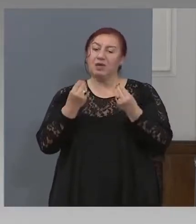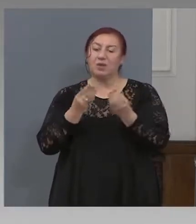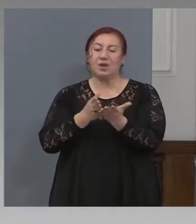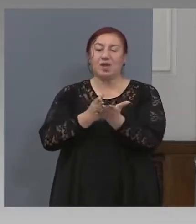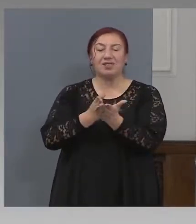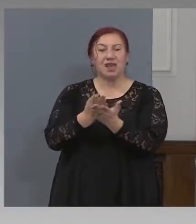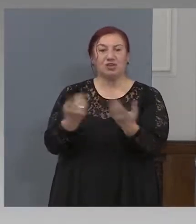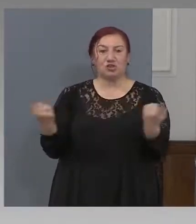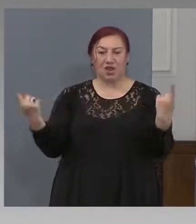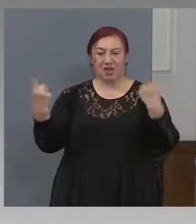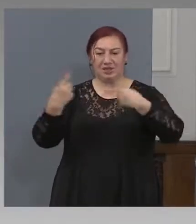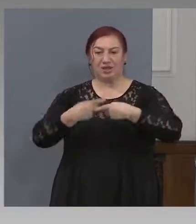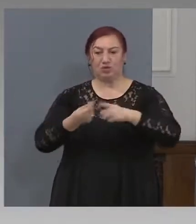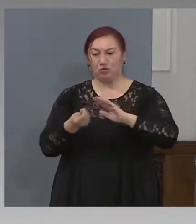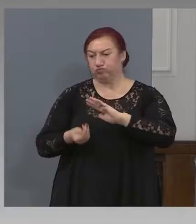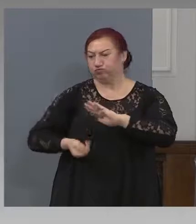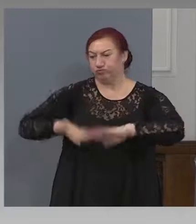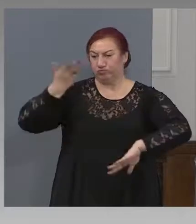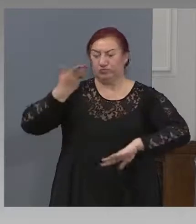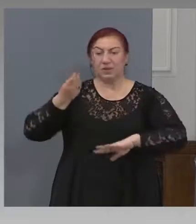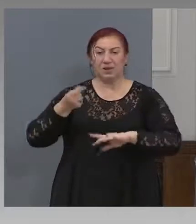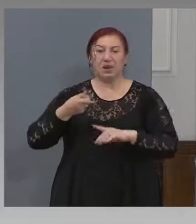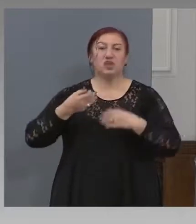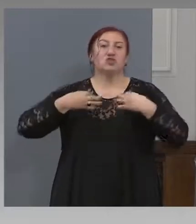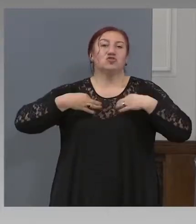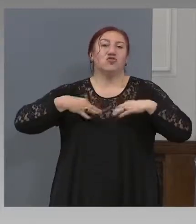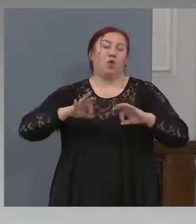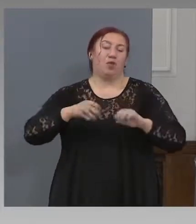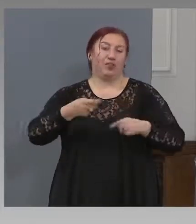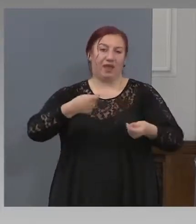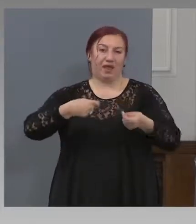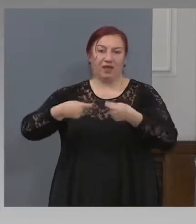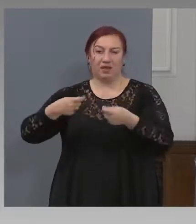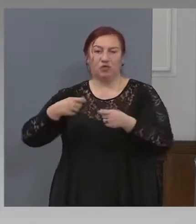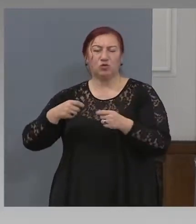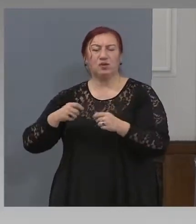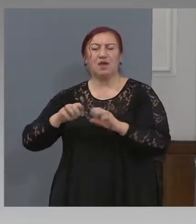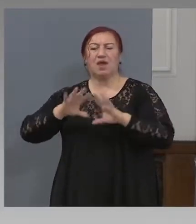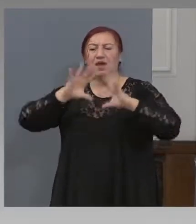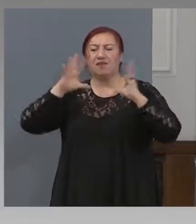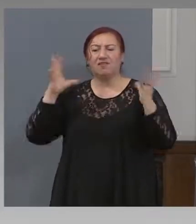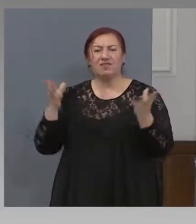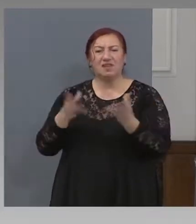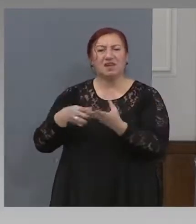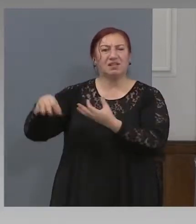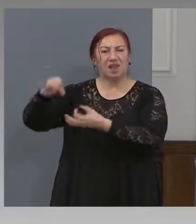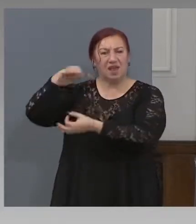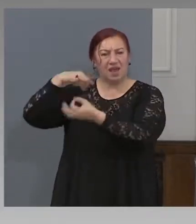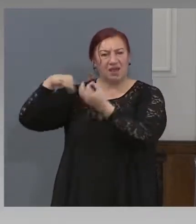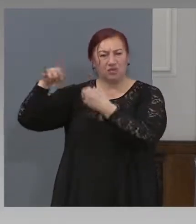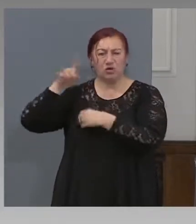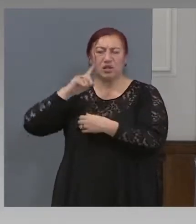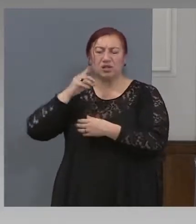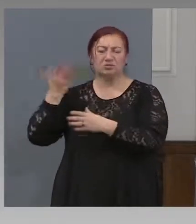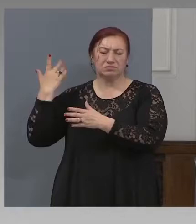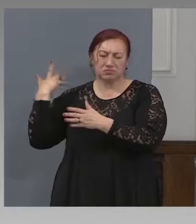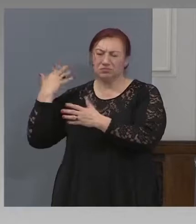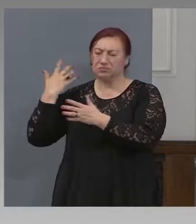спекулата е свободната търговия. Няма в цялата история на човечеството измислен по-добър инструмент от